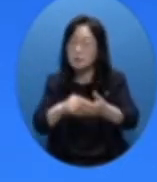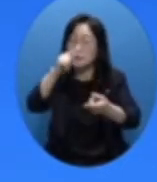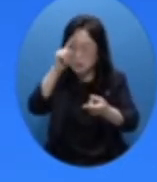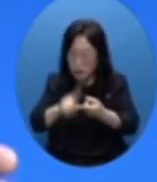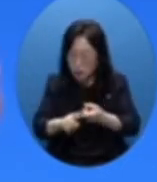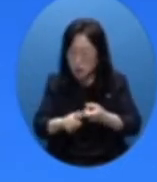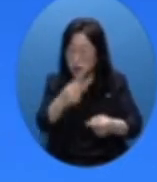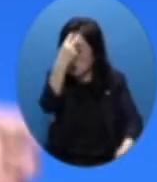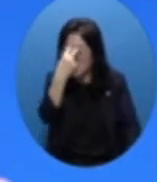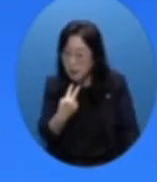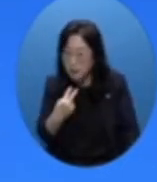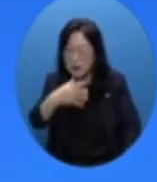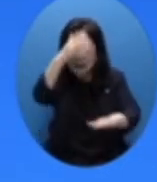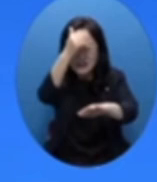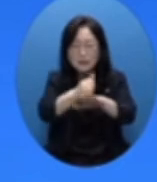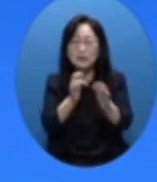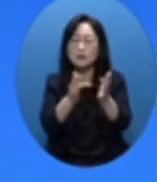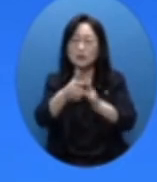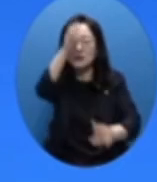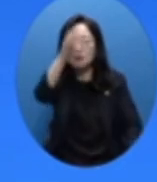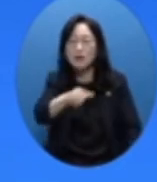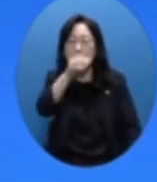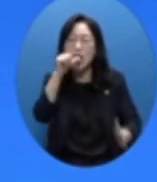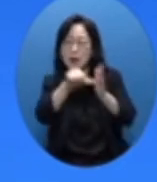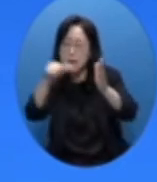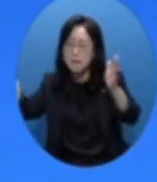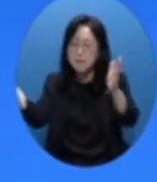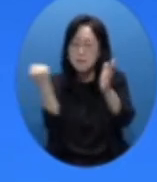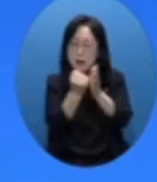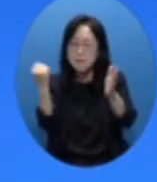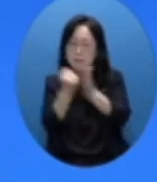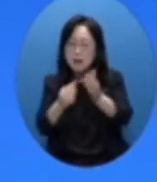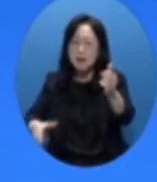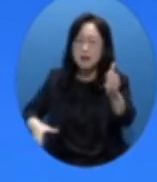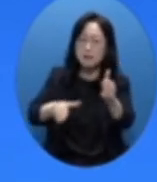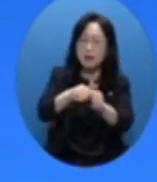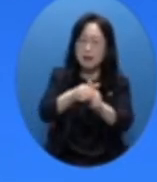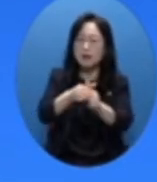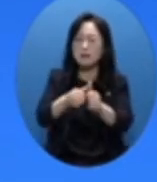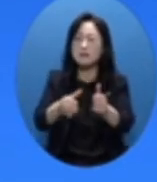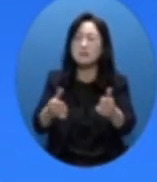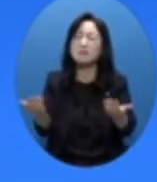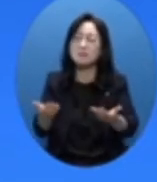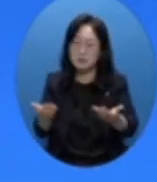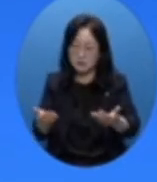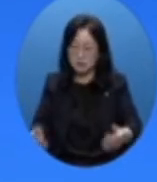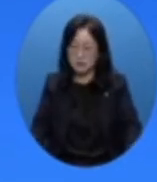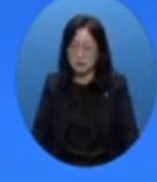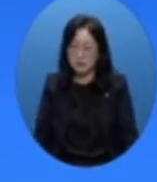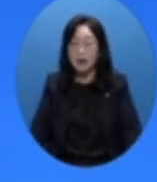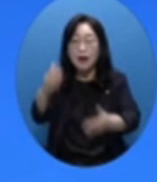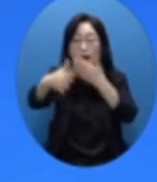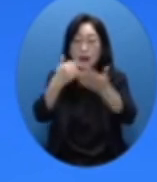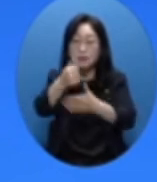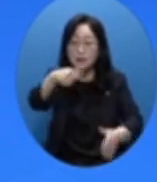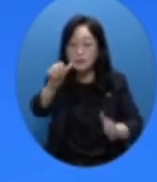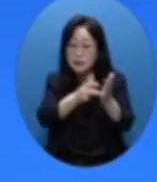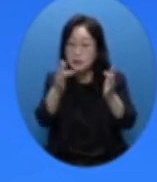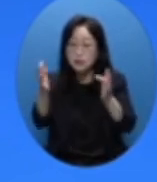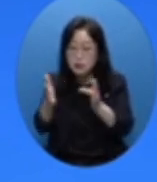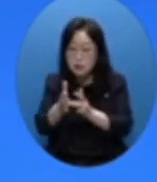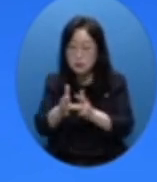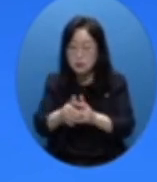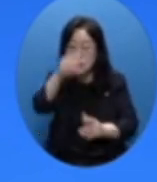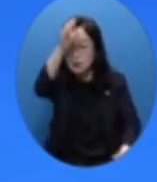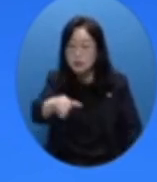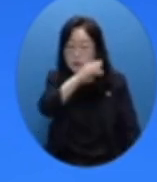십자가에 목발을 일까지 저들이 앞장서서 하게 된것입니다 하나님의 아들이신 예수님을 십자가에